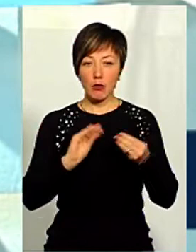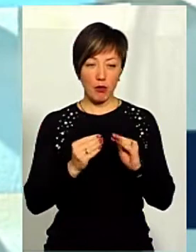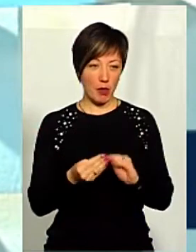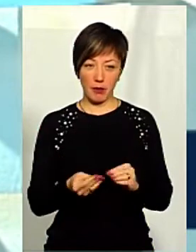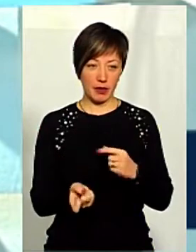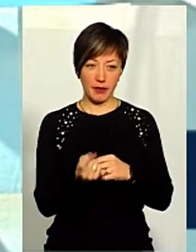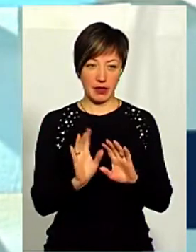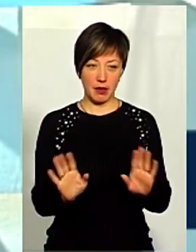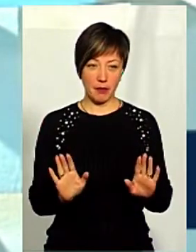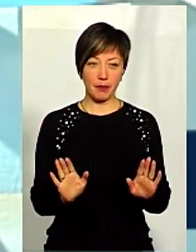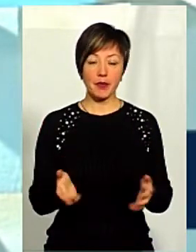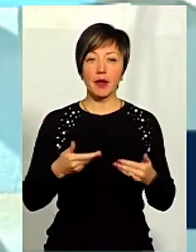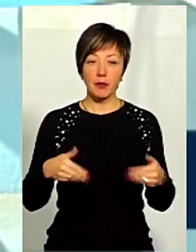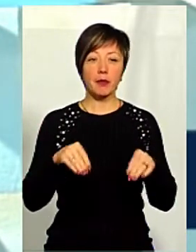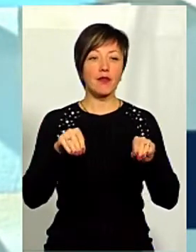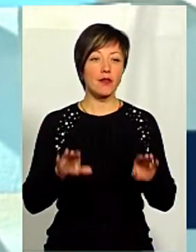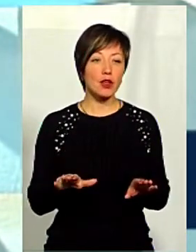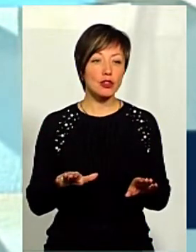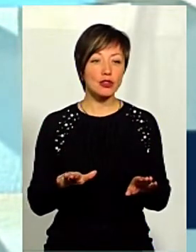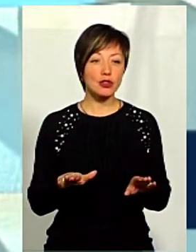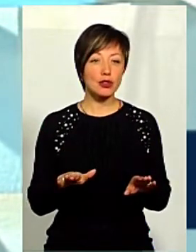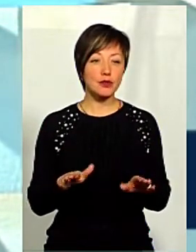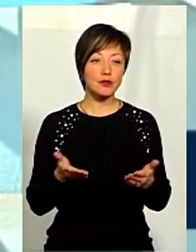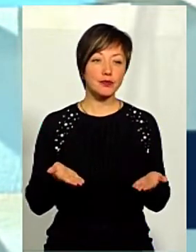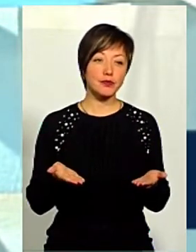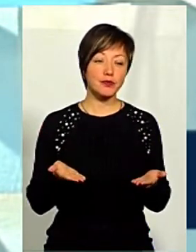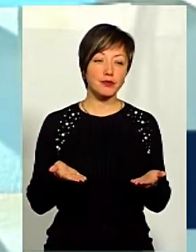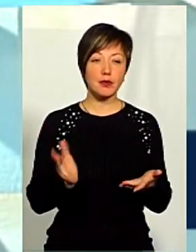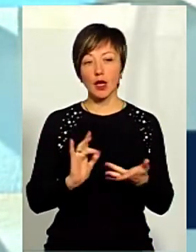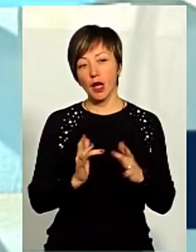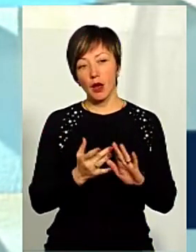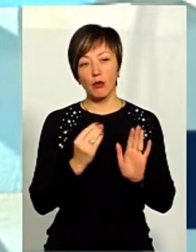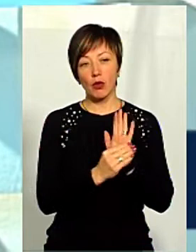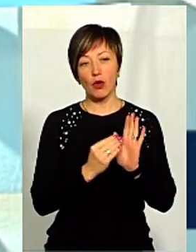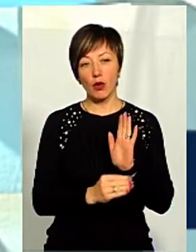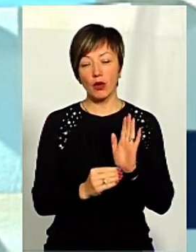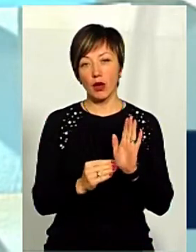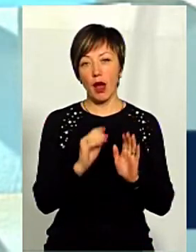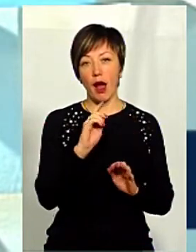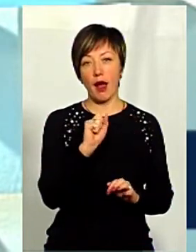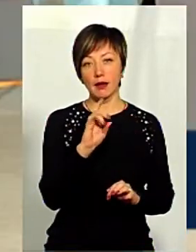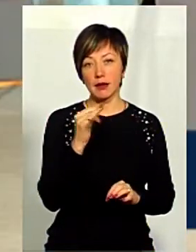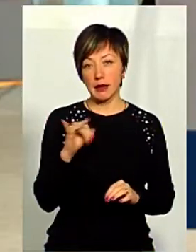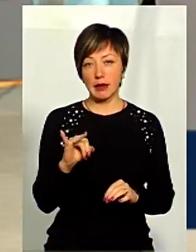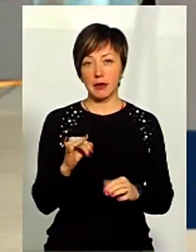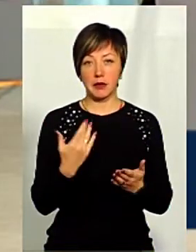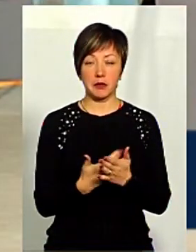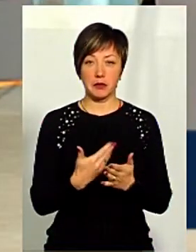і не виникає. Да? Тобто ми вирішили, чи блогер намагається Андрій нас підвести до того, щоб ми